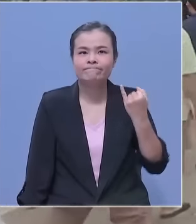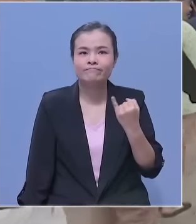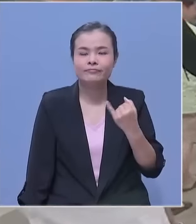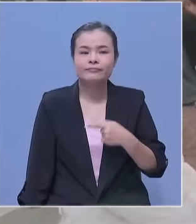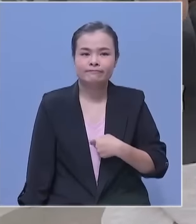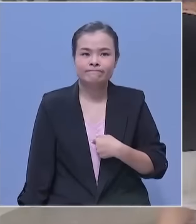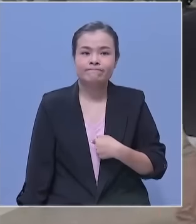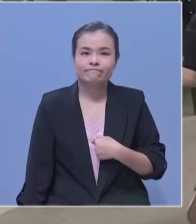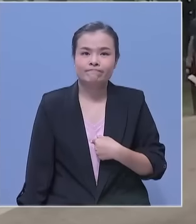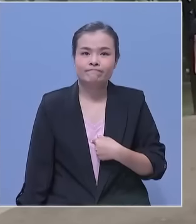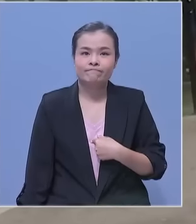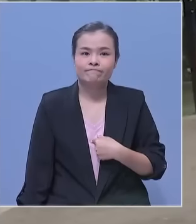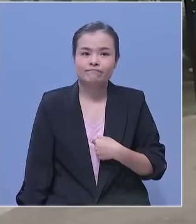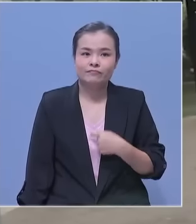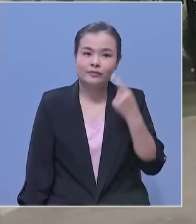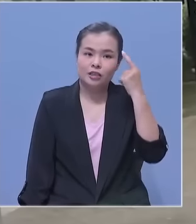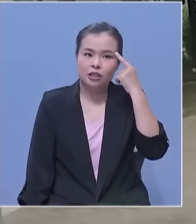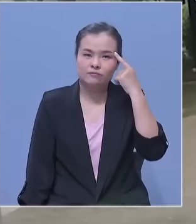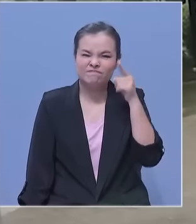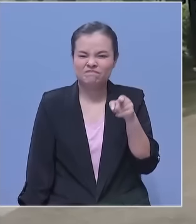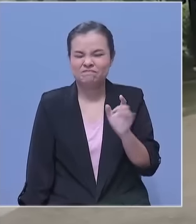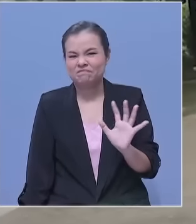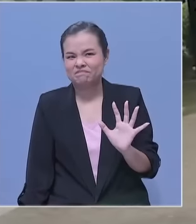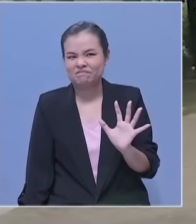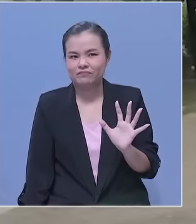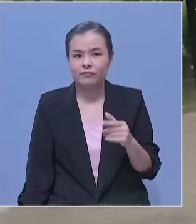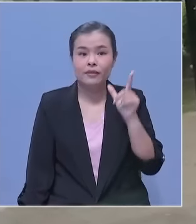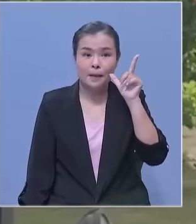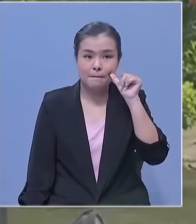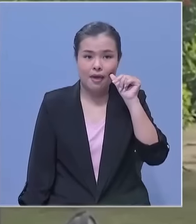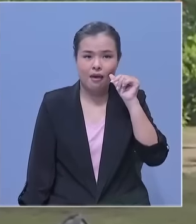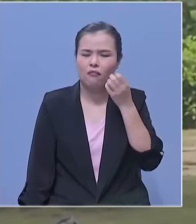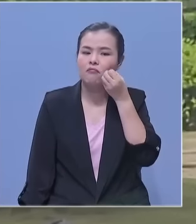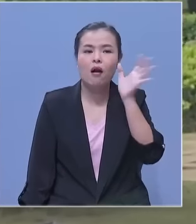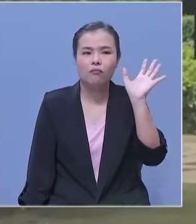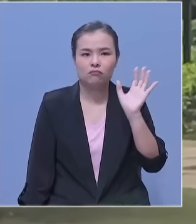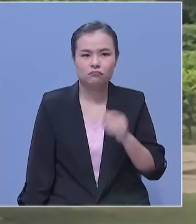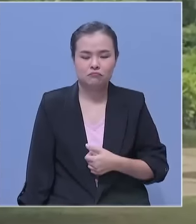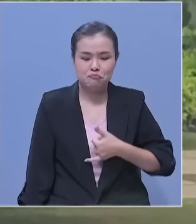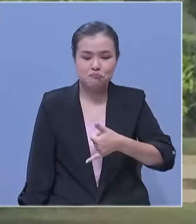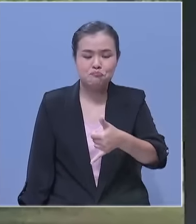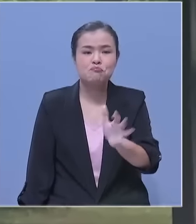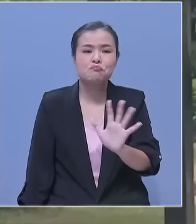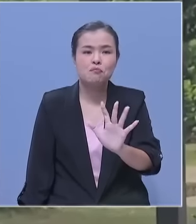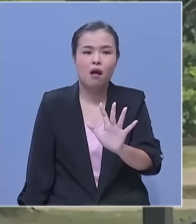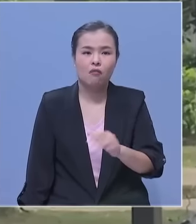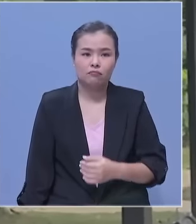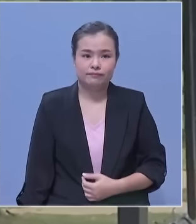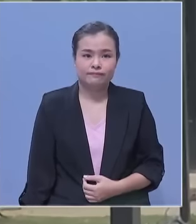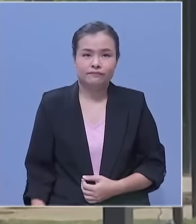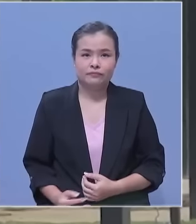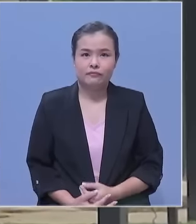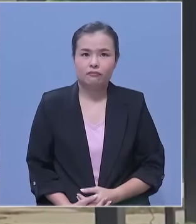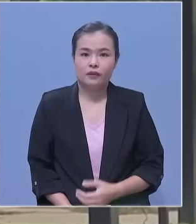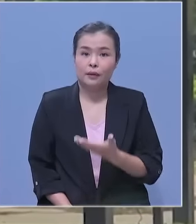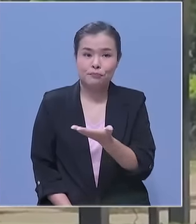ลยเอางั้นถ้าเขาท่าทีเป็นอย่างนี้พาแม่กลับดีกว่าสุดท้ายก็ไม่ได้เข้าไปที่หอชมเมืองนะคะ คือถ้